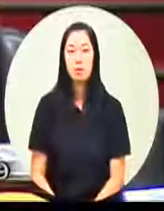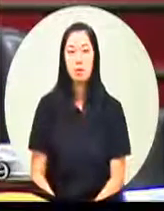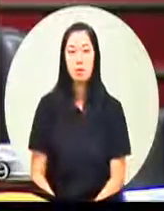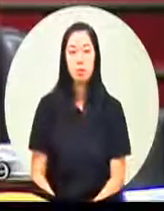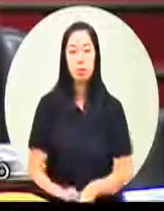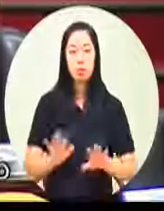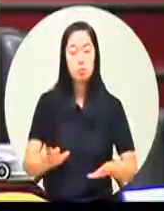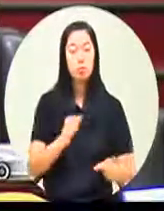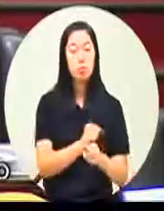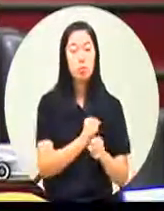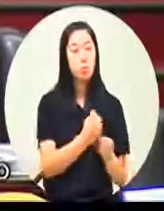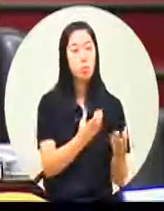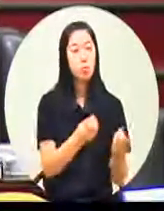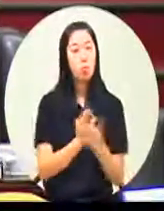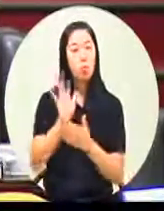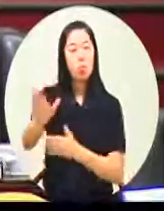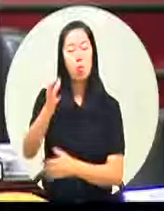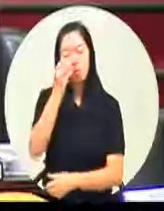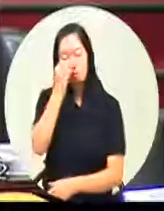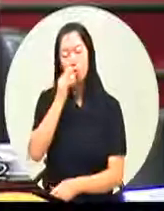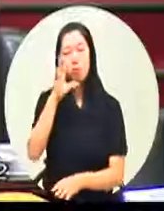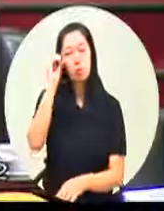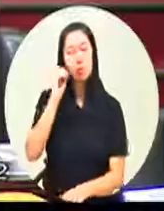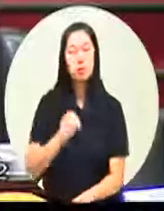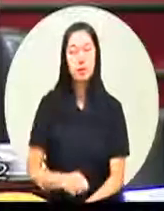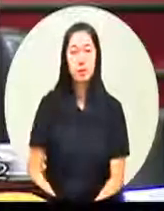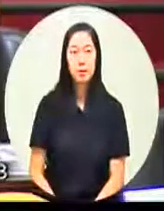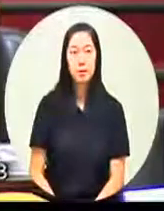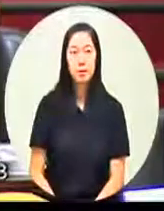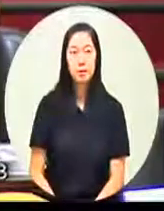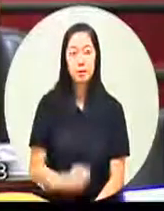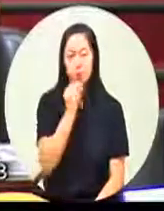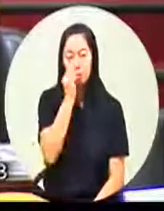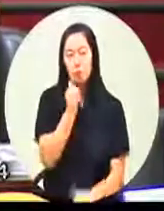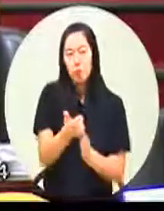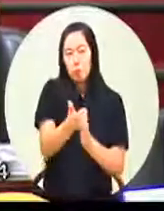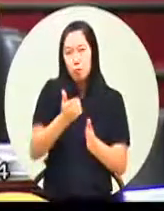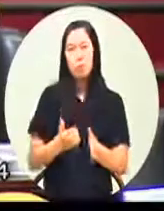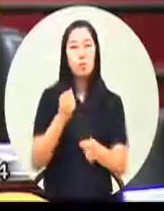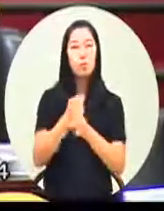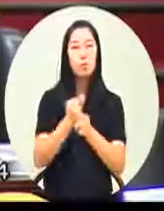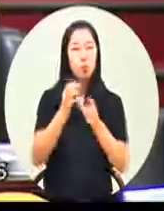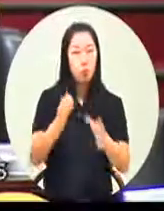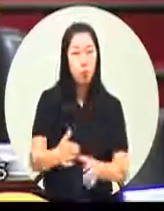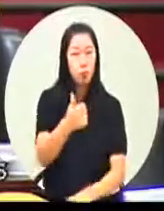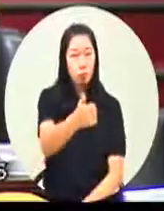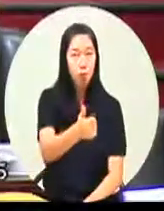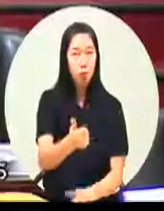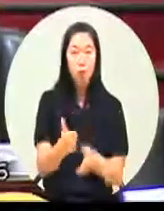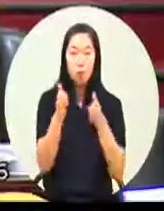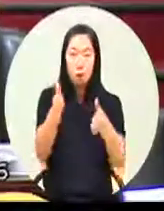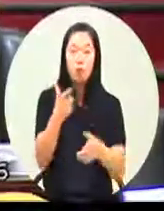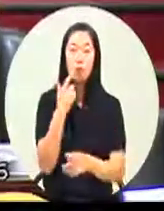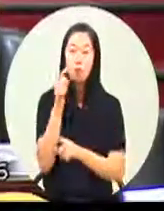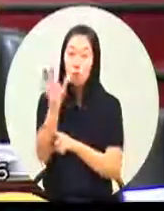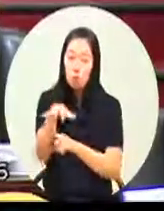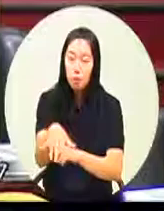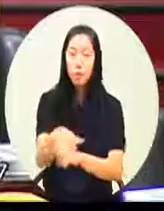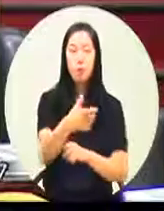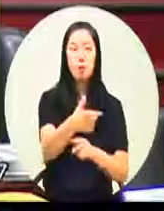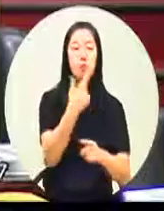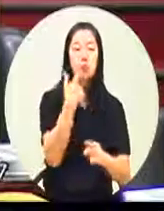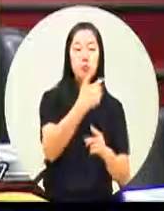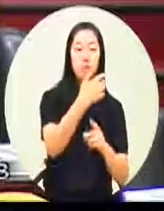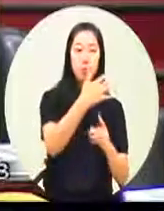天不做，你将来还是要做，早一点做，对于旗美地区的发展就有帮